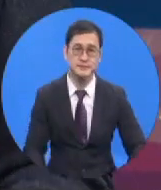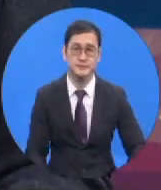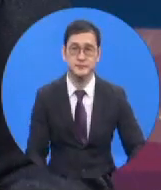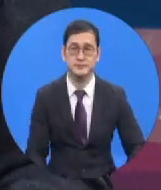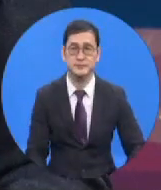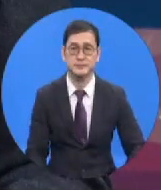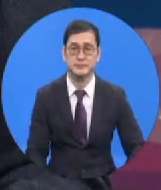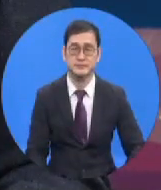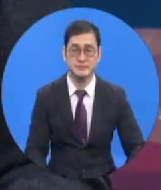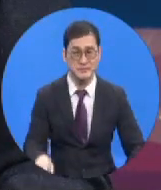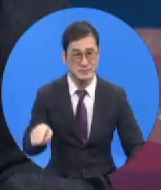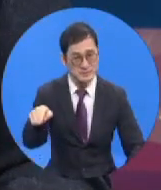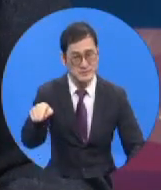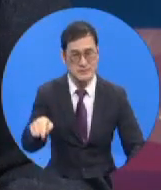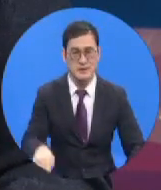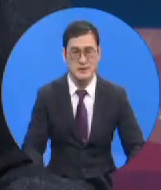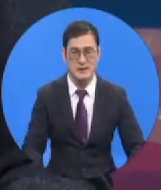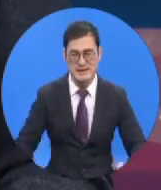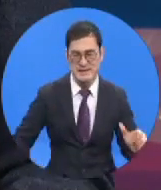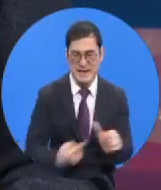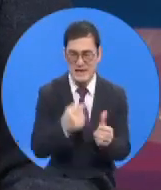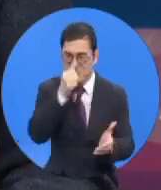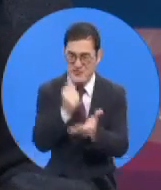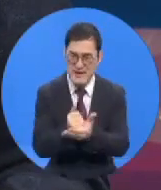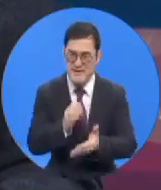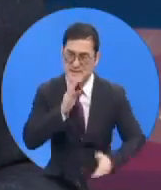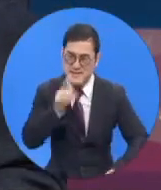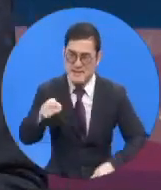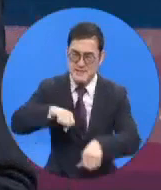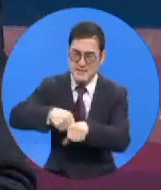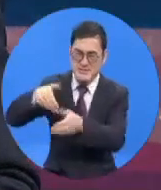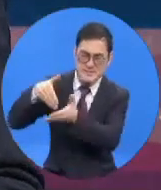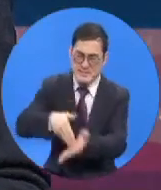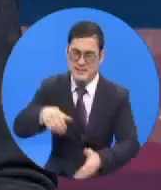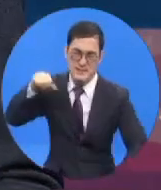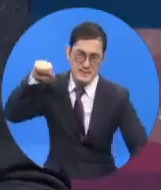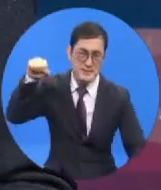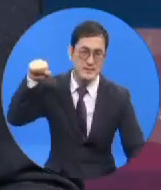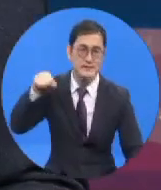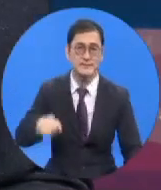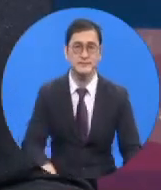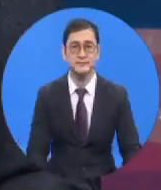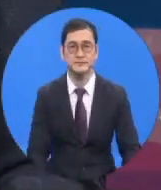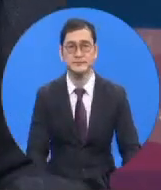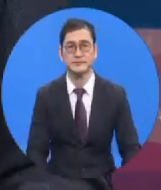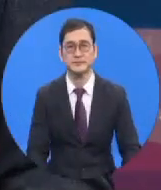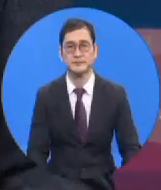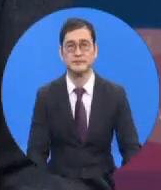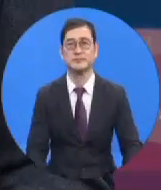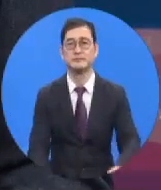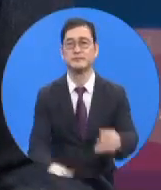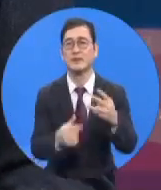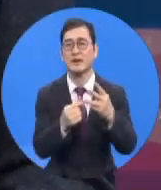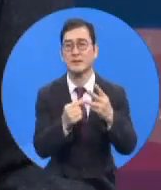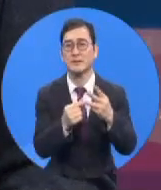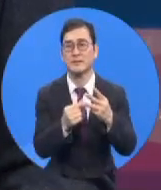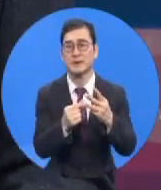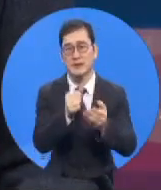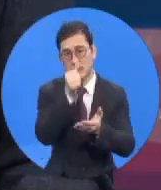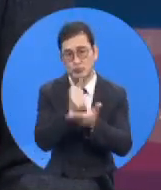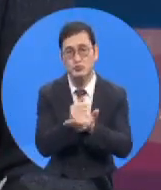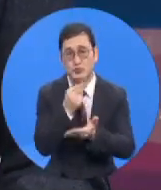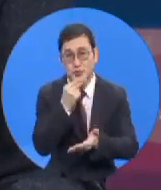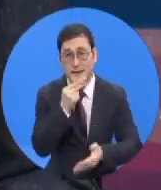모여서 법정 밖에서 시위를 벌였었는데요. 이 소식도 잠시 뒤에 짚어보겠습니다. 마지막은 무죄입니다.